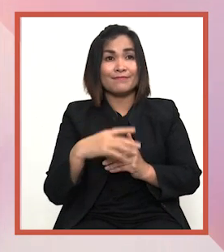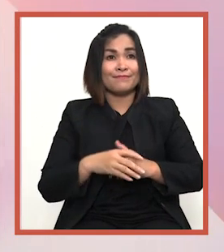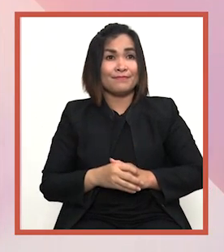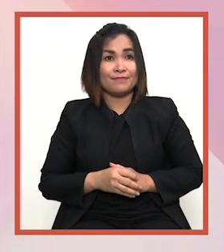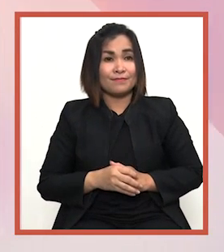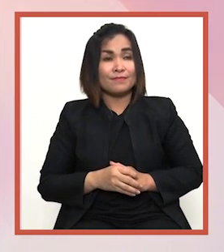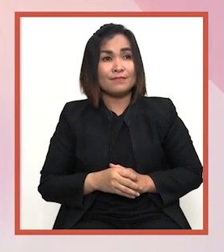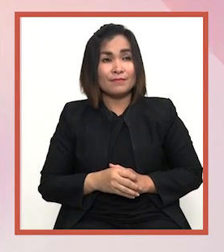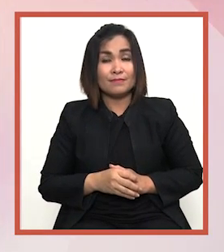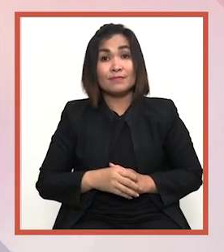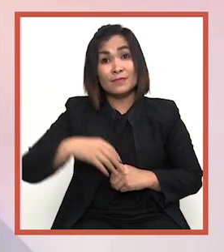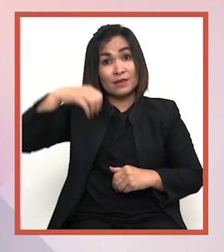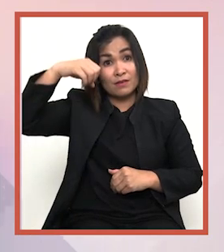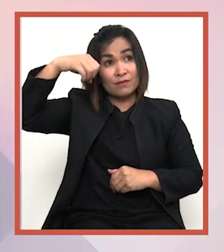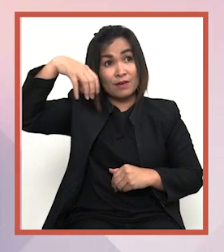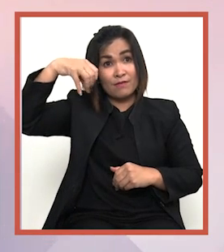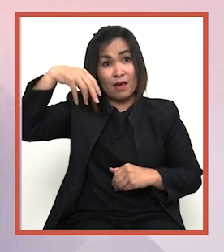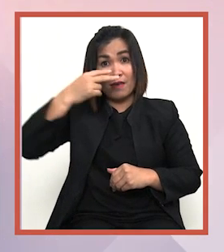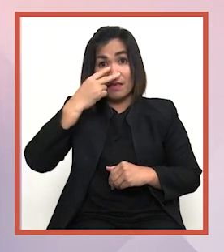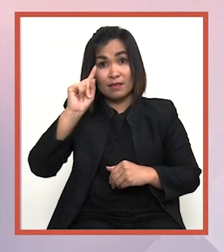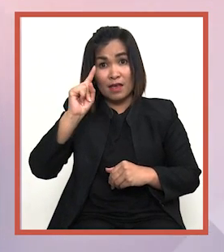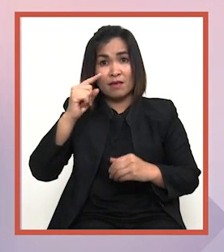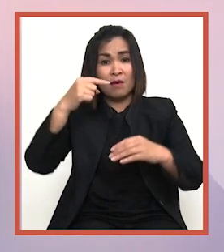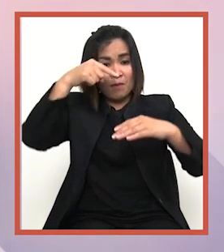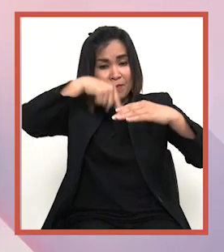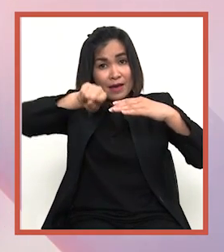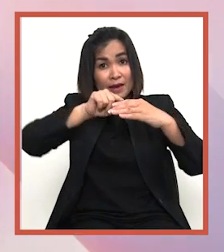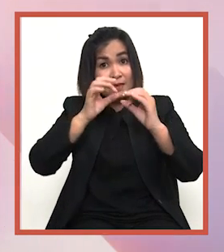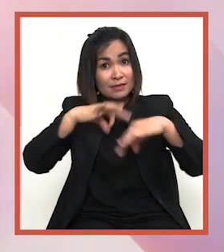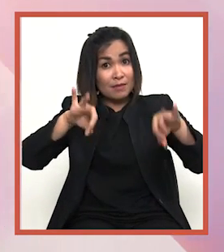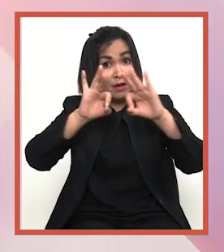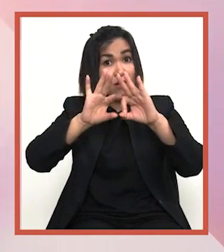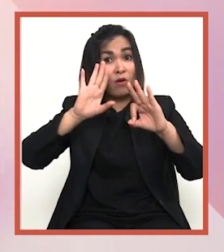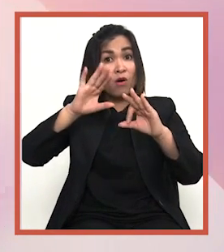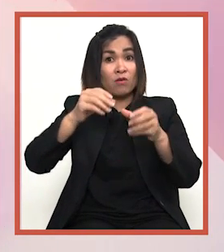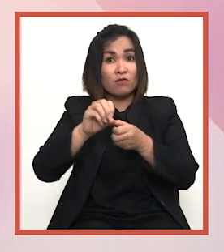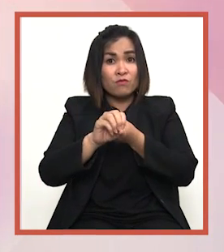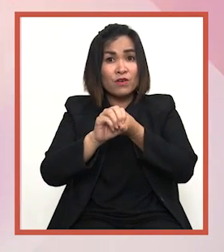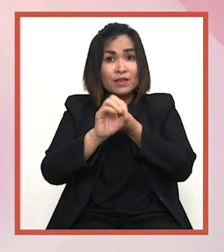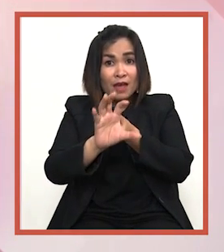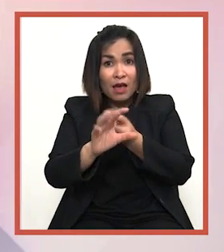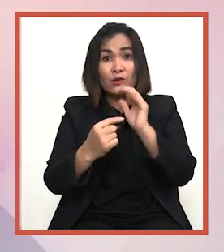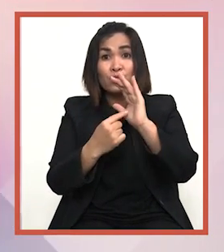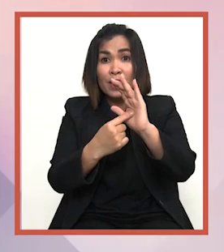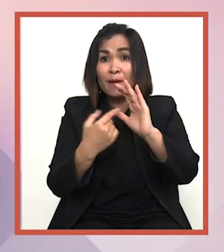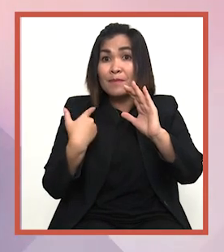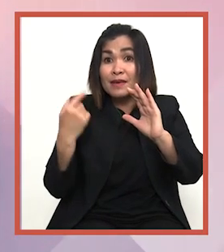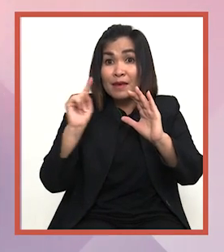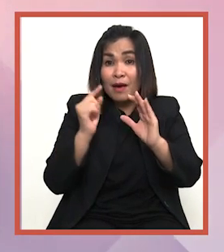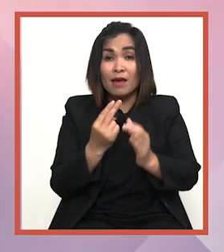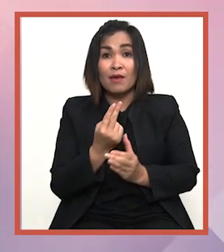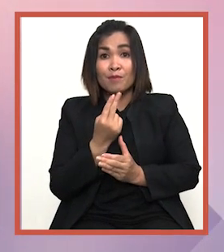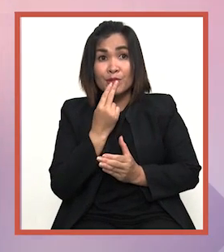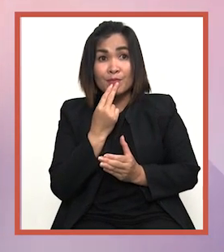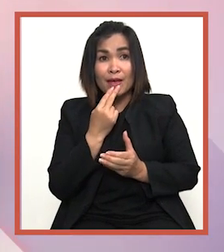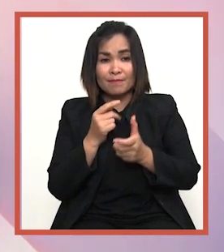ลักษณะงานไฟฟ้านะครับแสดงด้วยองค์ประกอบภายในสำคัญของกระบอกไฟฉายเช่นนะแบตเตอรี่